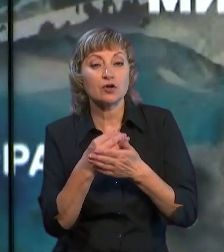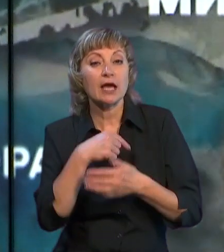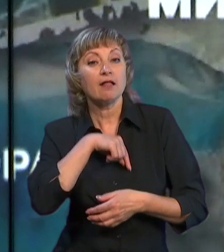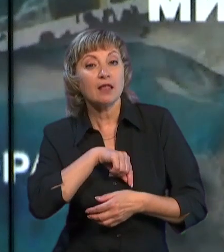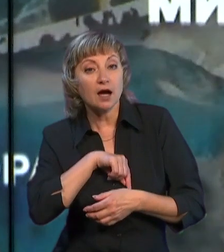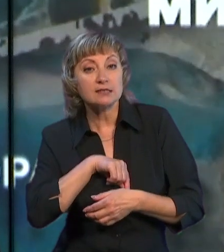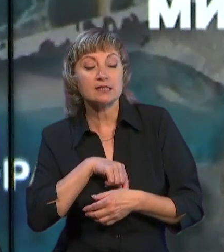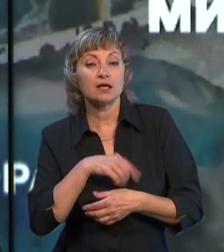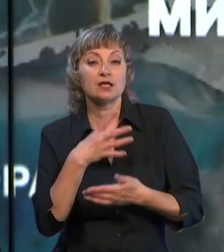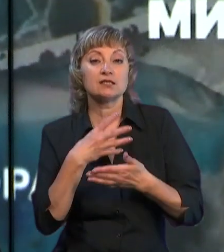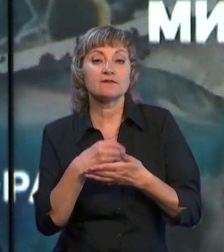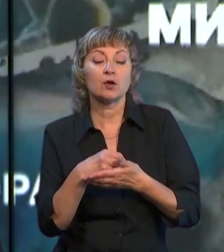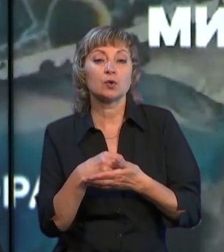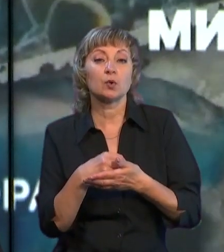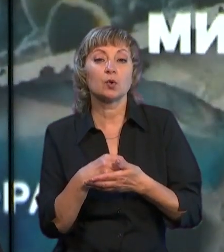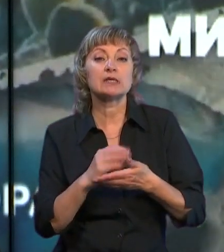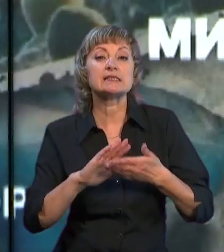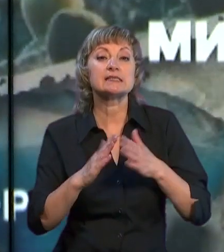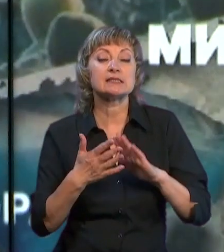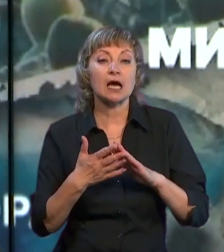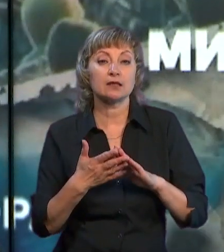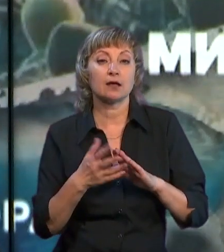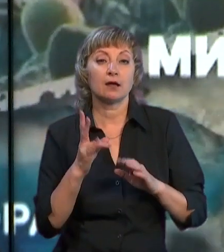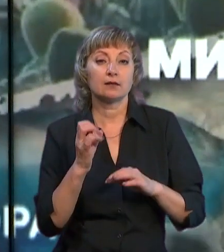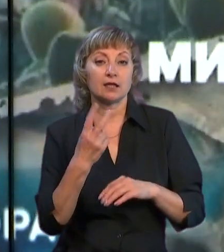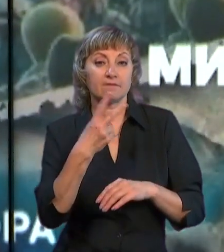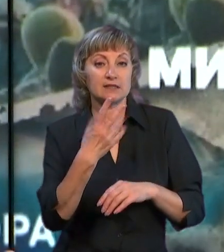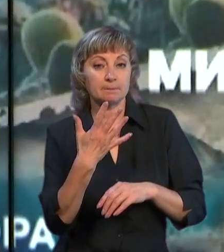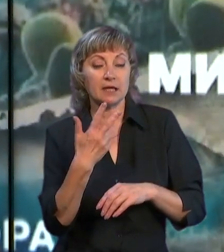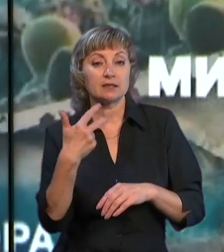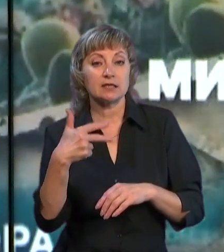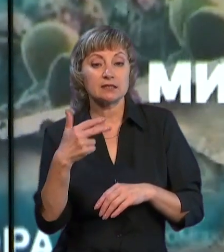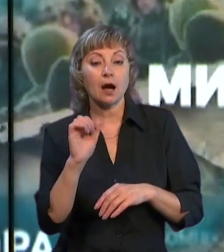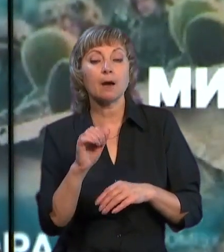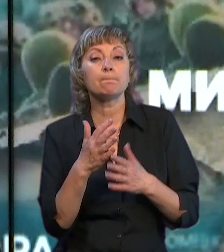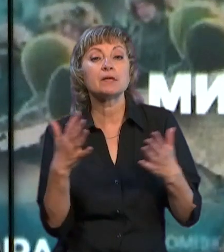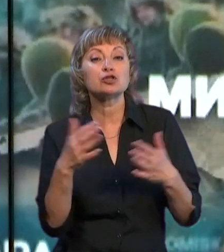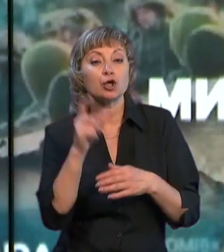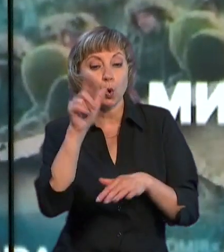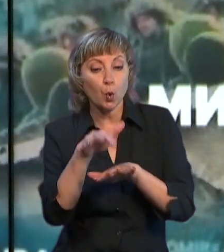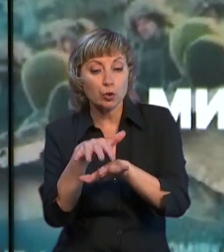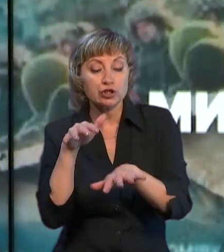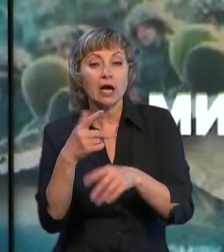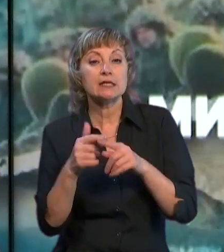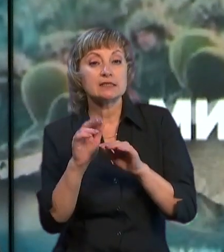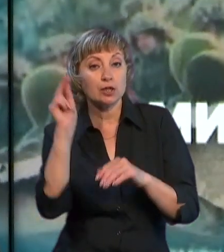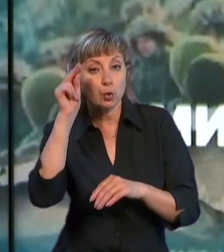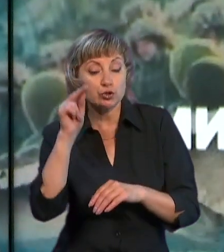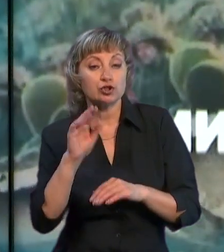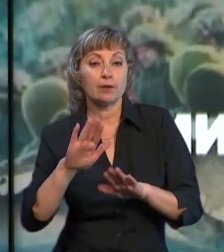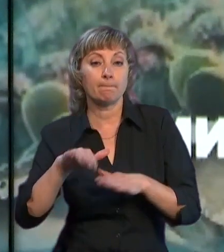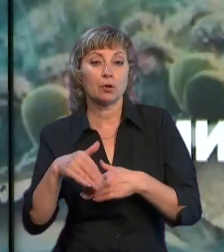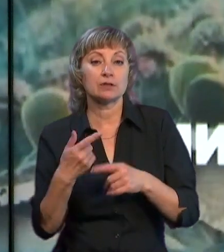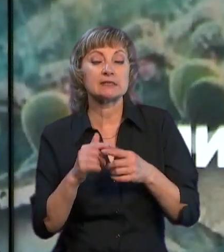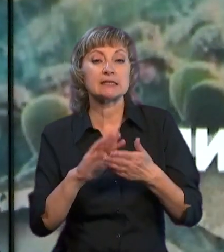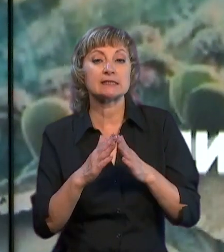настрій, свій стан на 25, на 30 або й більше учнів. А ці учні потім цей